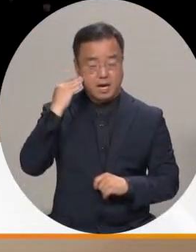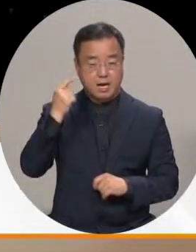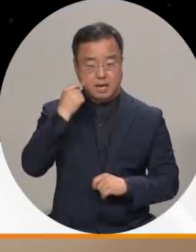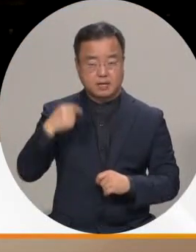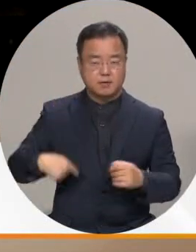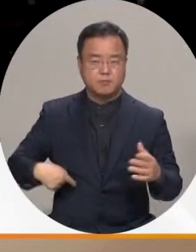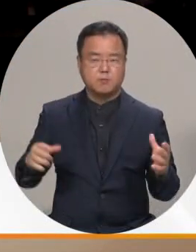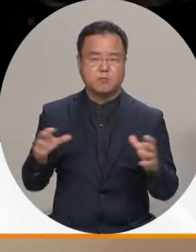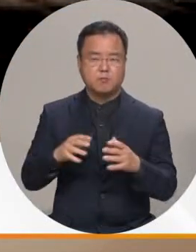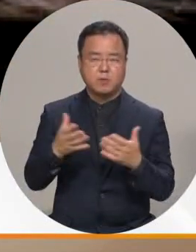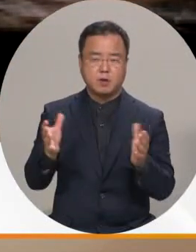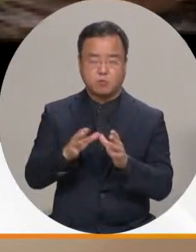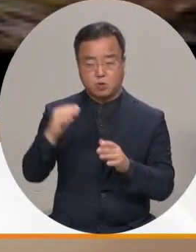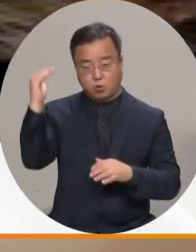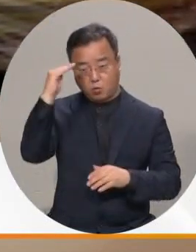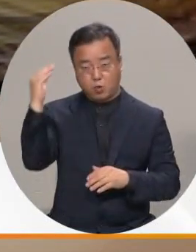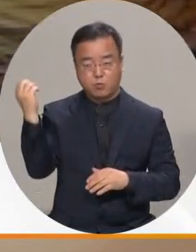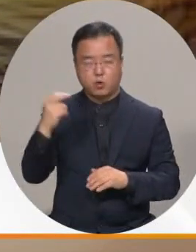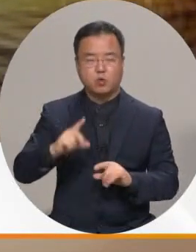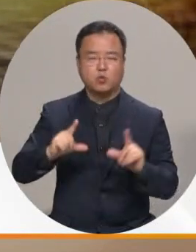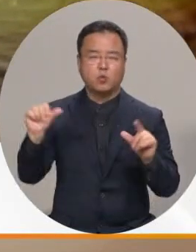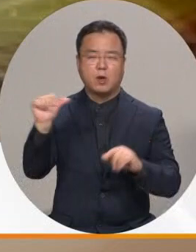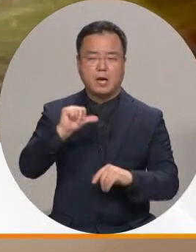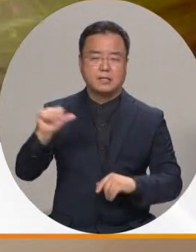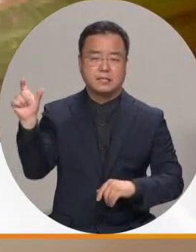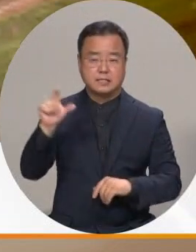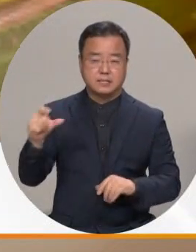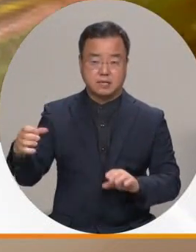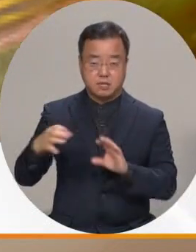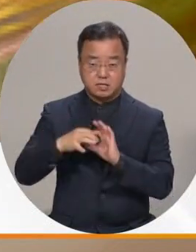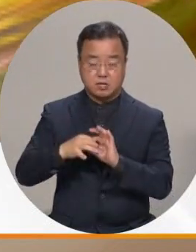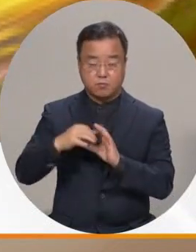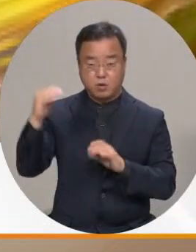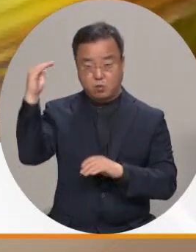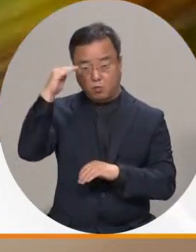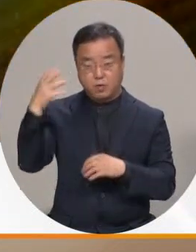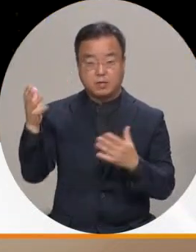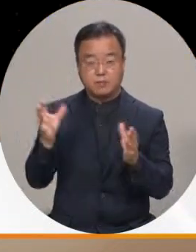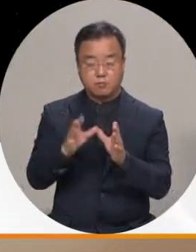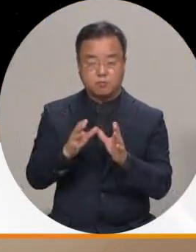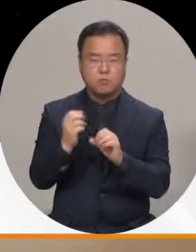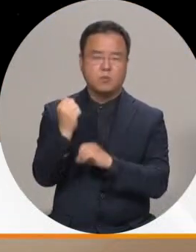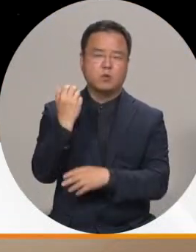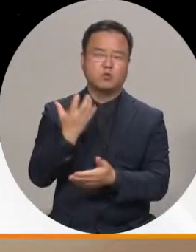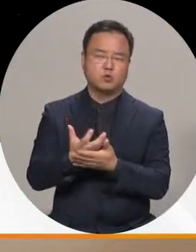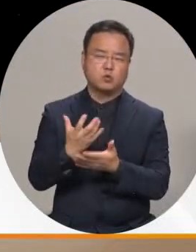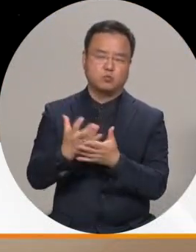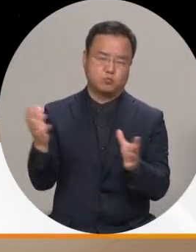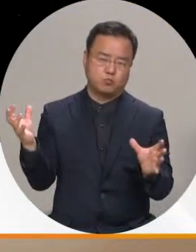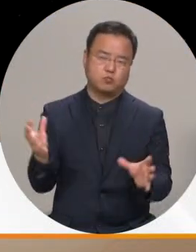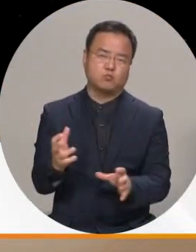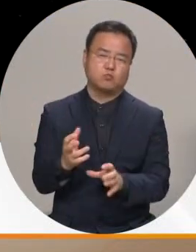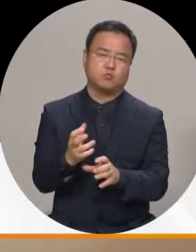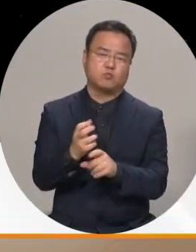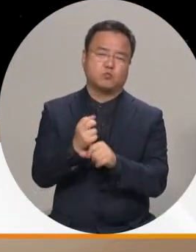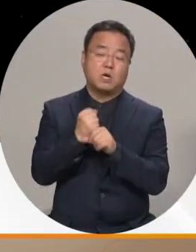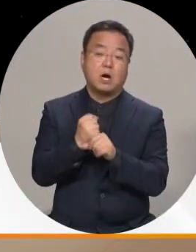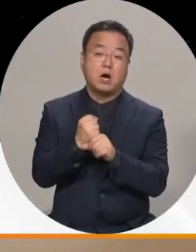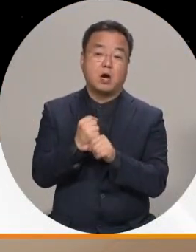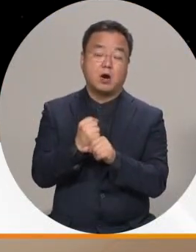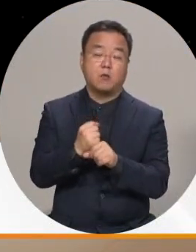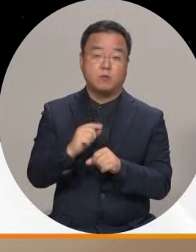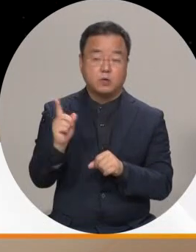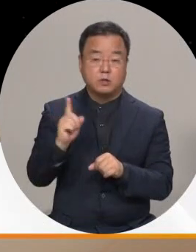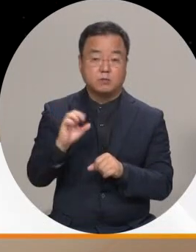kva 그리고 동아시아 이탈리아 우주전파 관측망 팅으로 얻은 관측 자료를 토대로 천여 자리 은하단 중심에